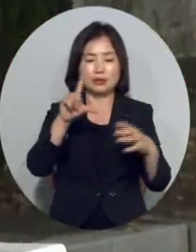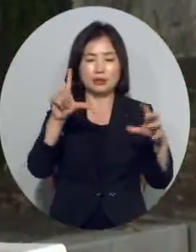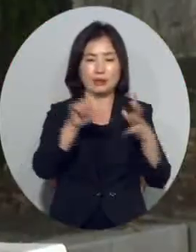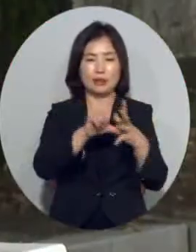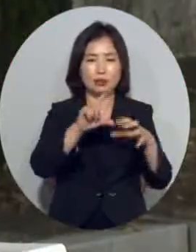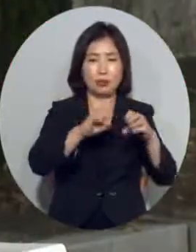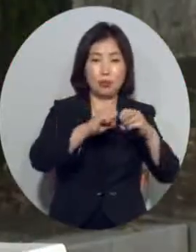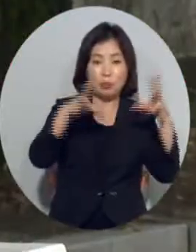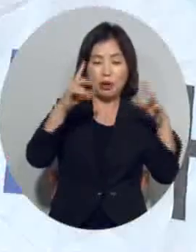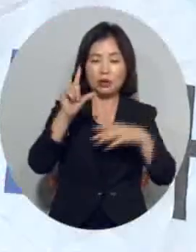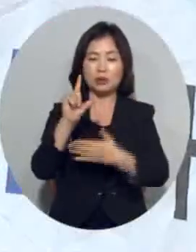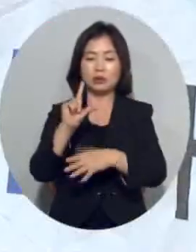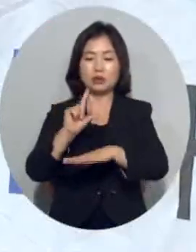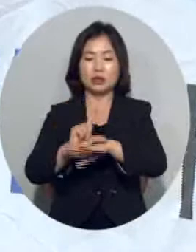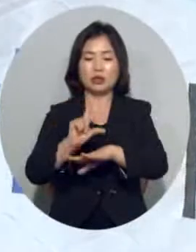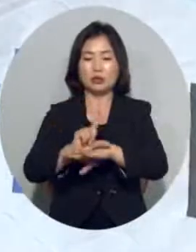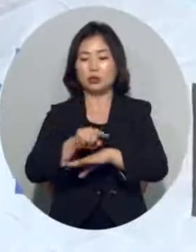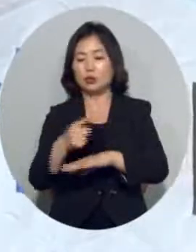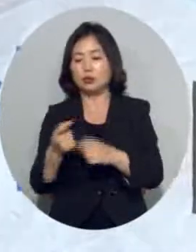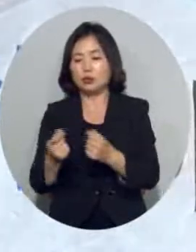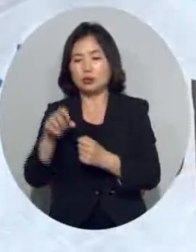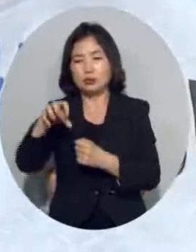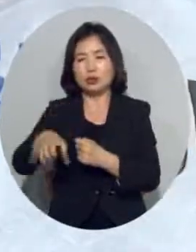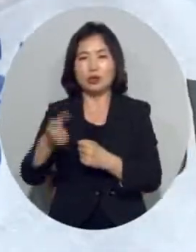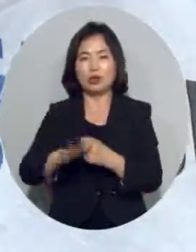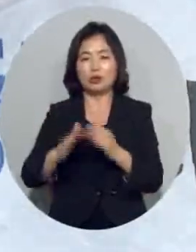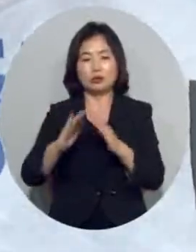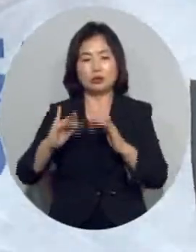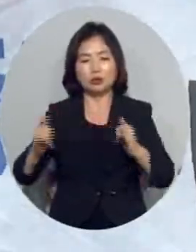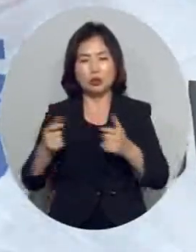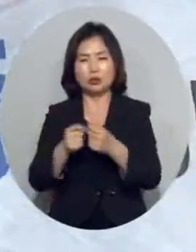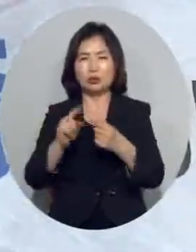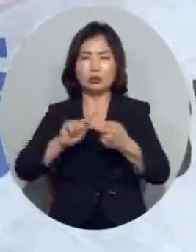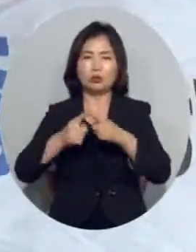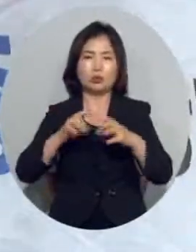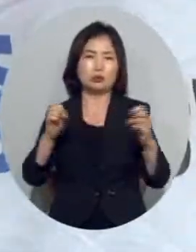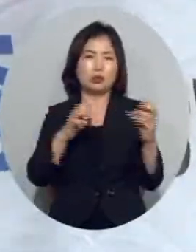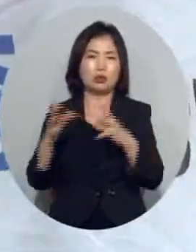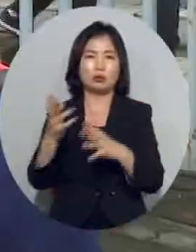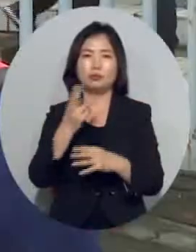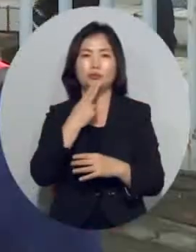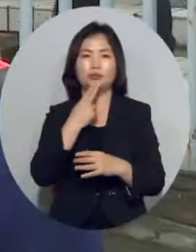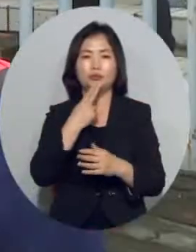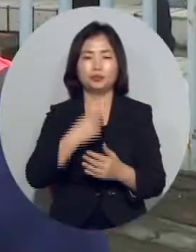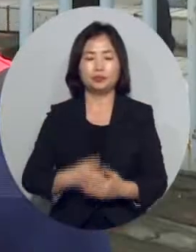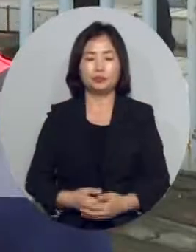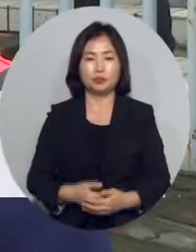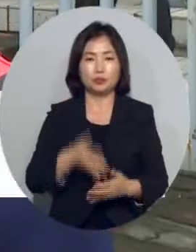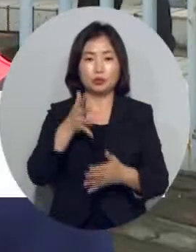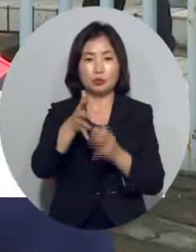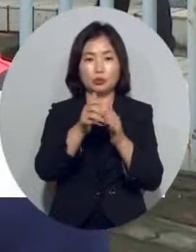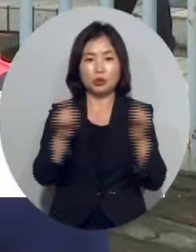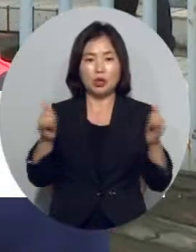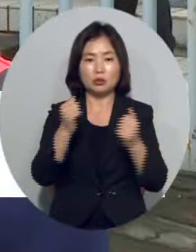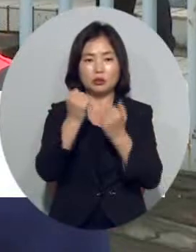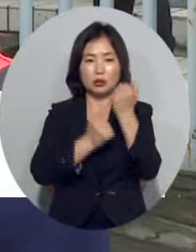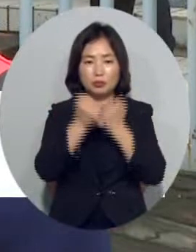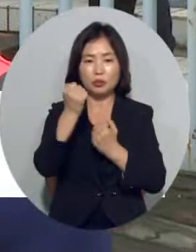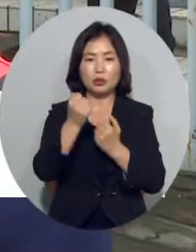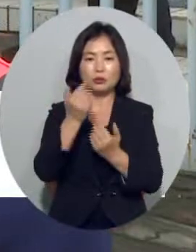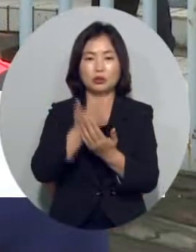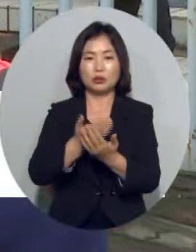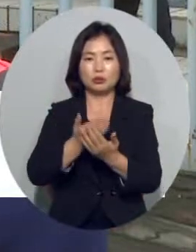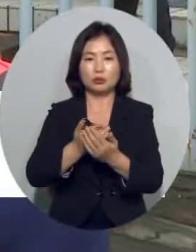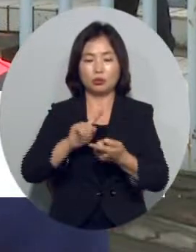났던 상인동 바로 옆이 지만 주민과의 협의도 없었습니다 제 문가에 어떤 설명과